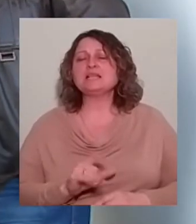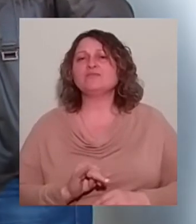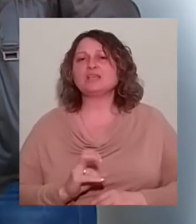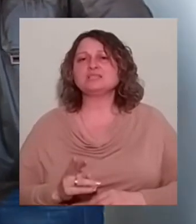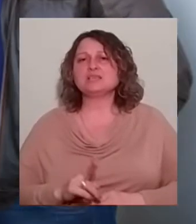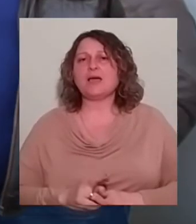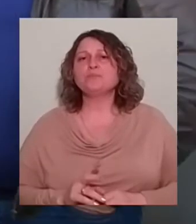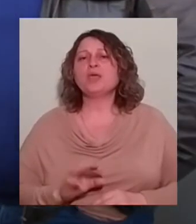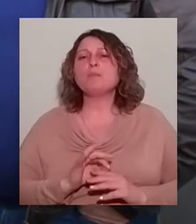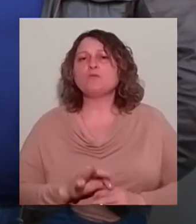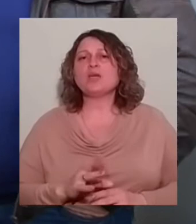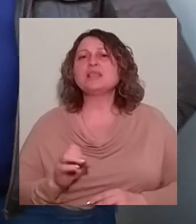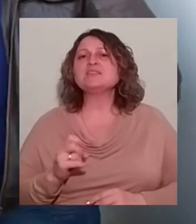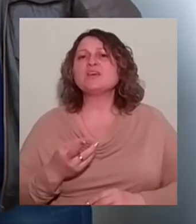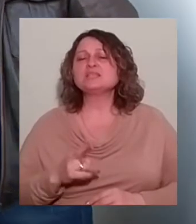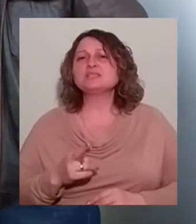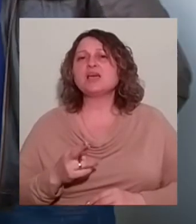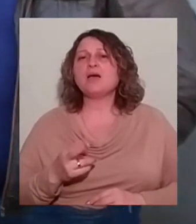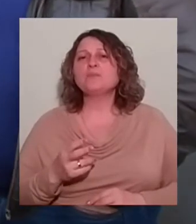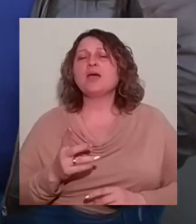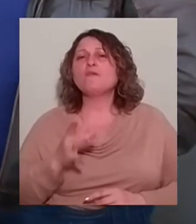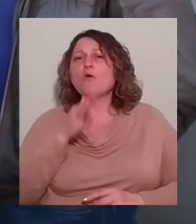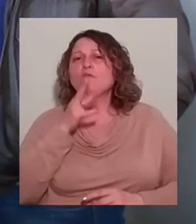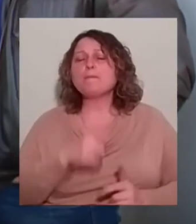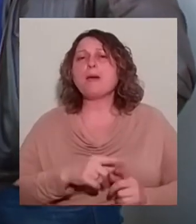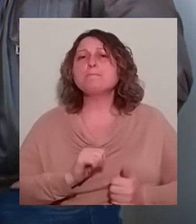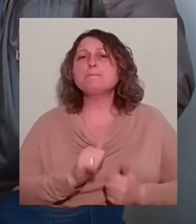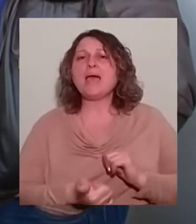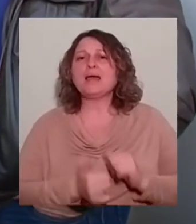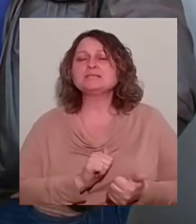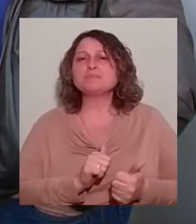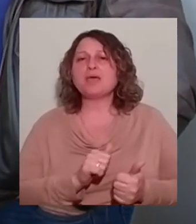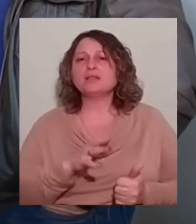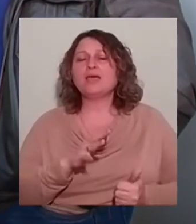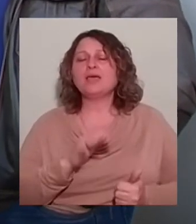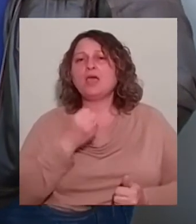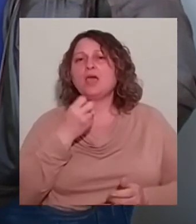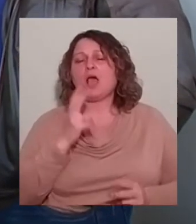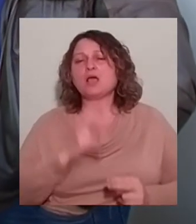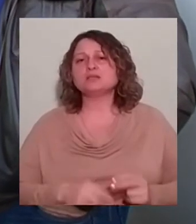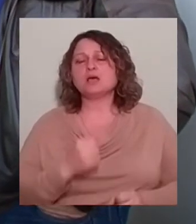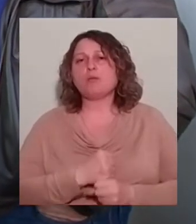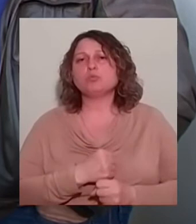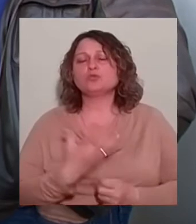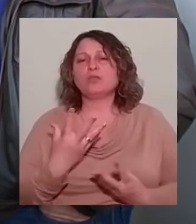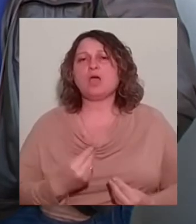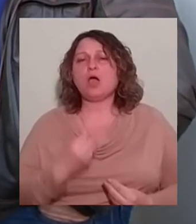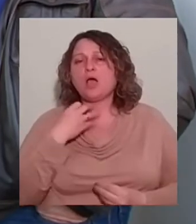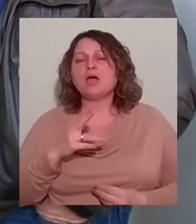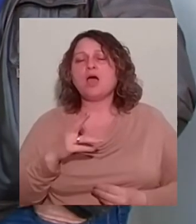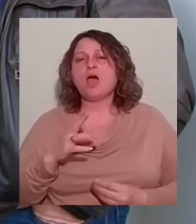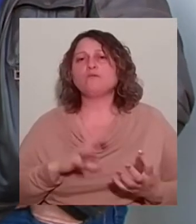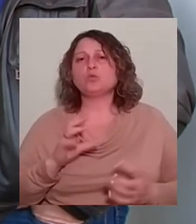Проводиться во время пересменки, то есть это в обед, и в конце рабочего дня, когда троллейбус заезжает в